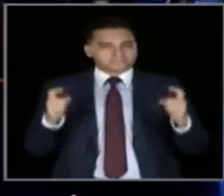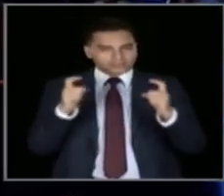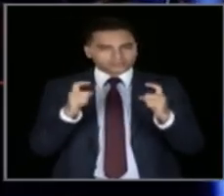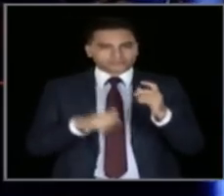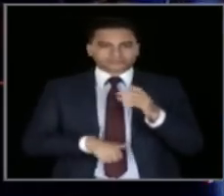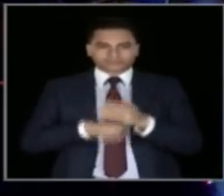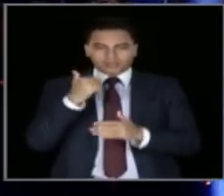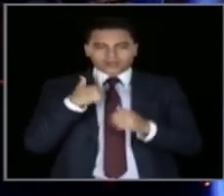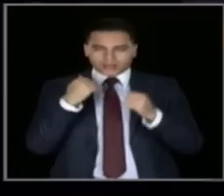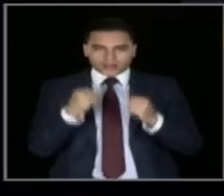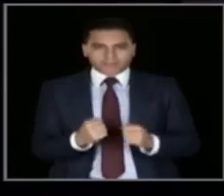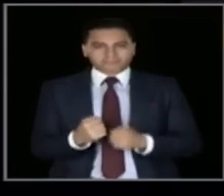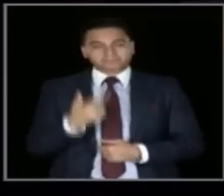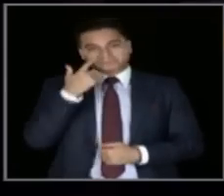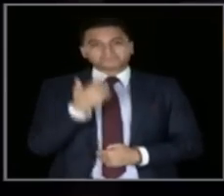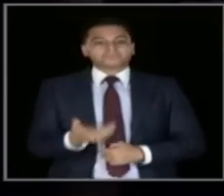للفوز.